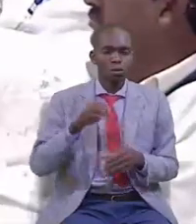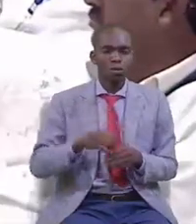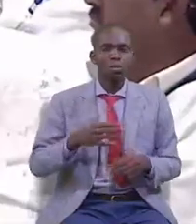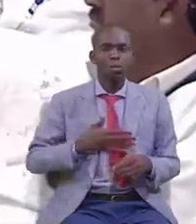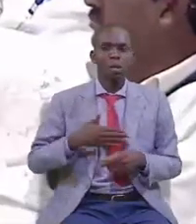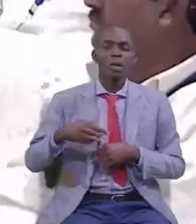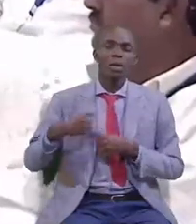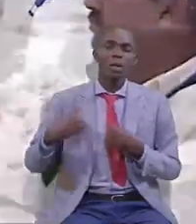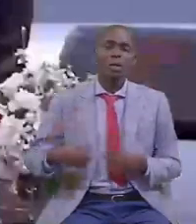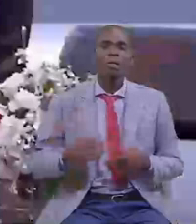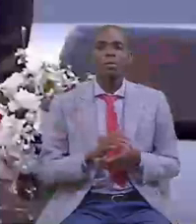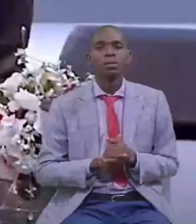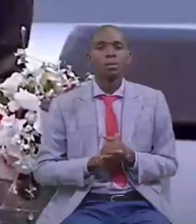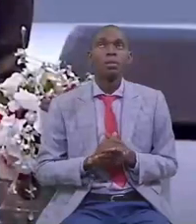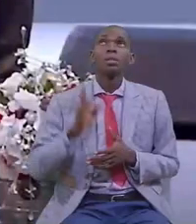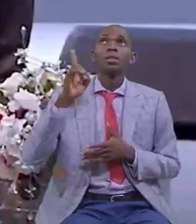Cela sature mon cœur.